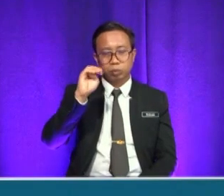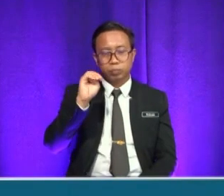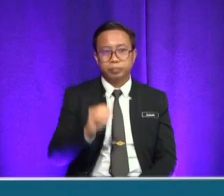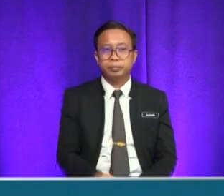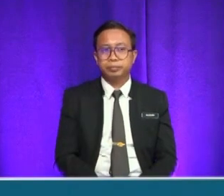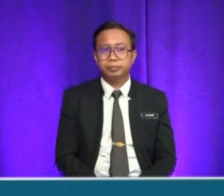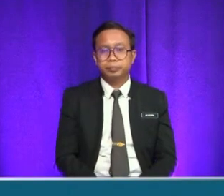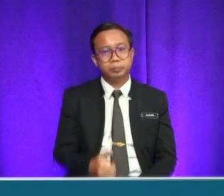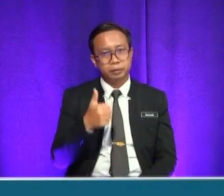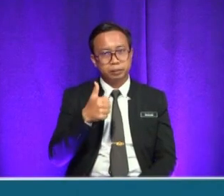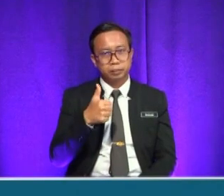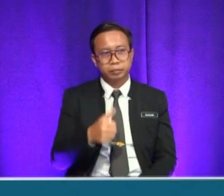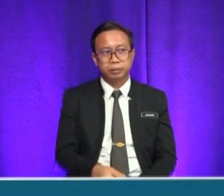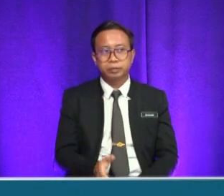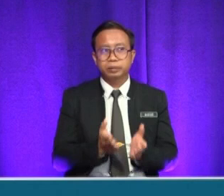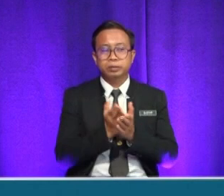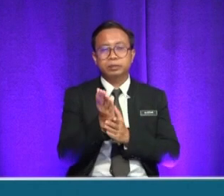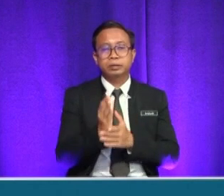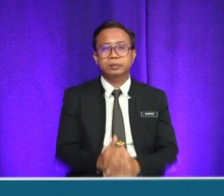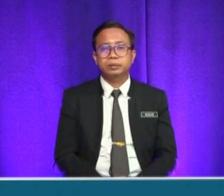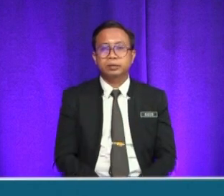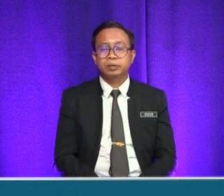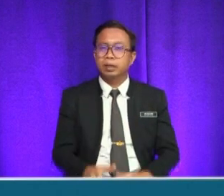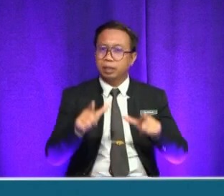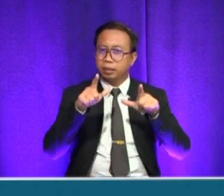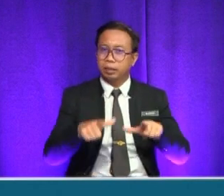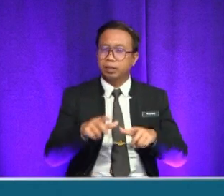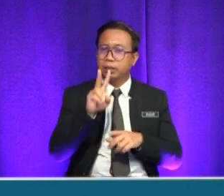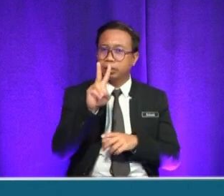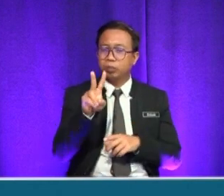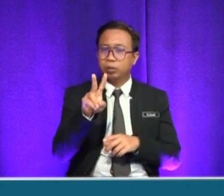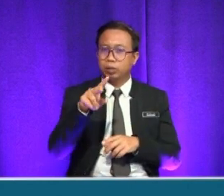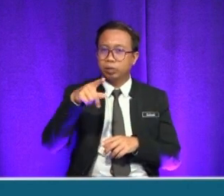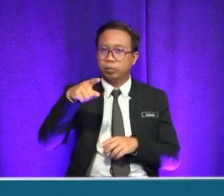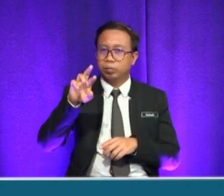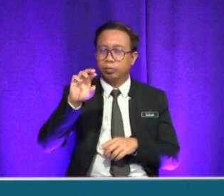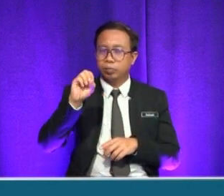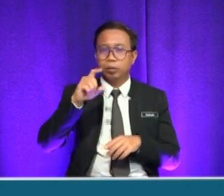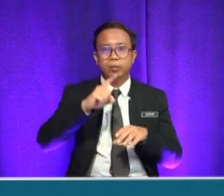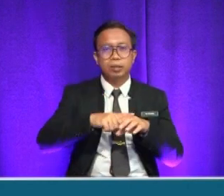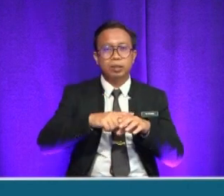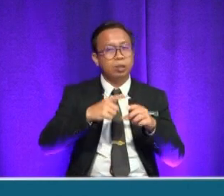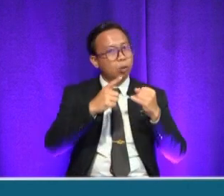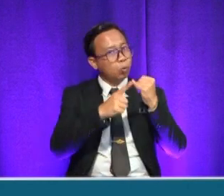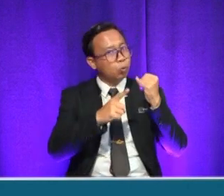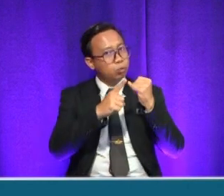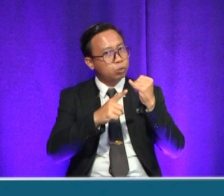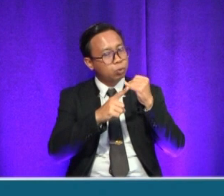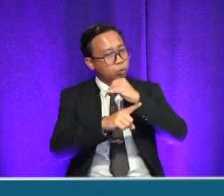Ya. Okey, bagus Iskandar. Okey, seterusnya meletakkan kedua-dua prop pada setiap hujung fuse